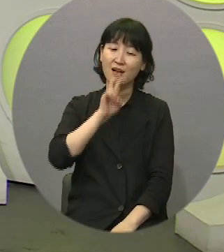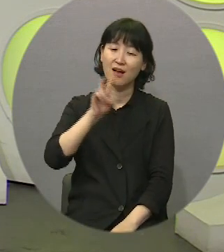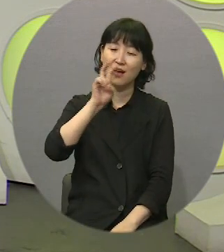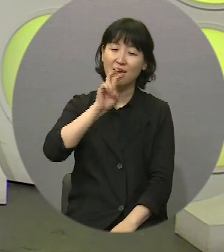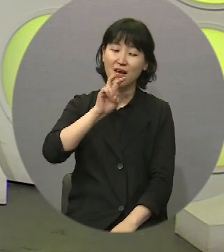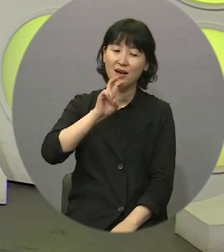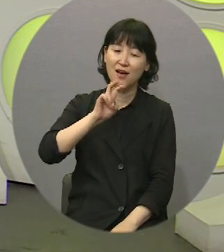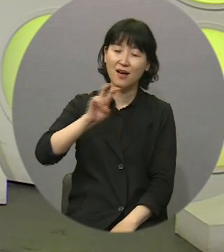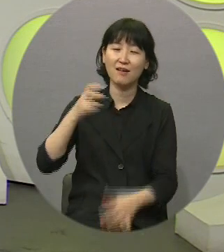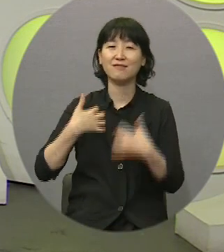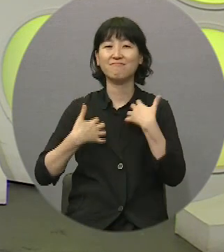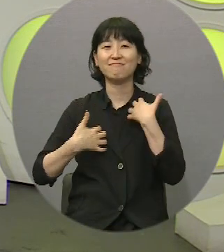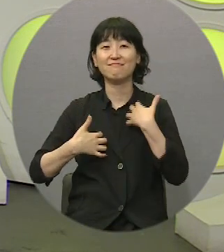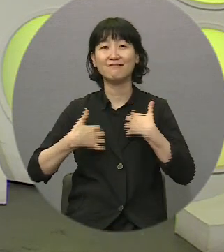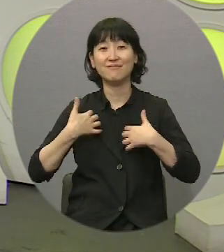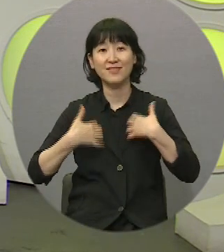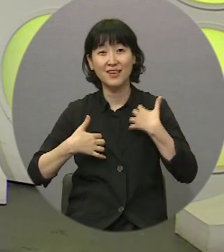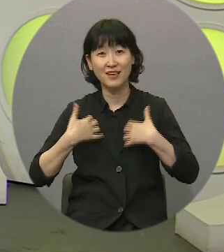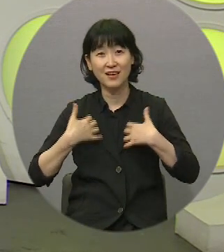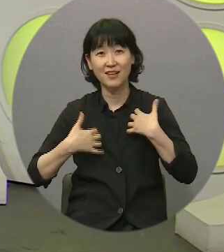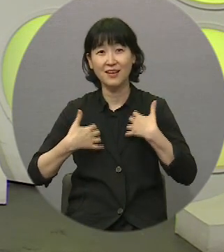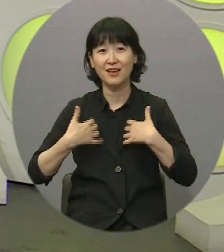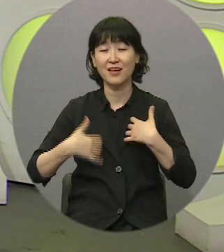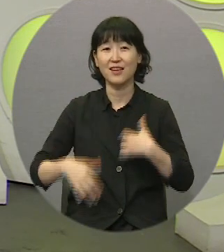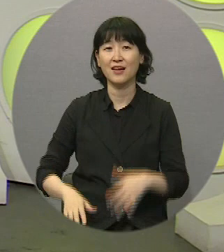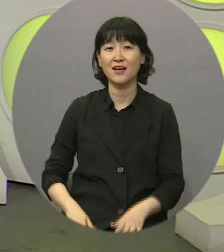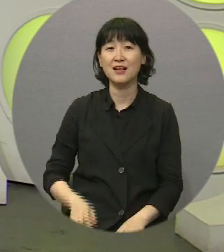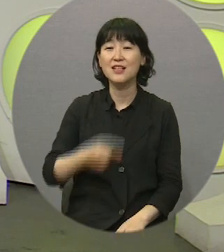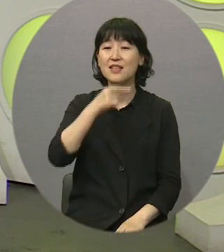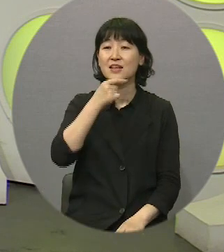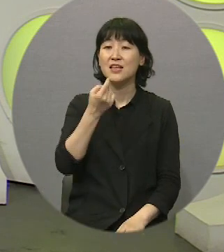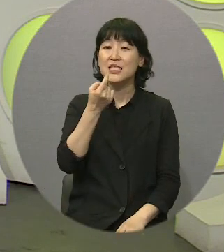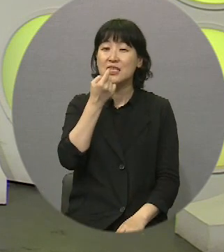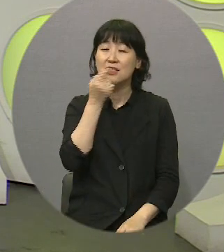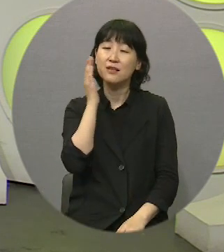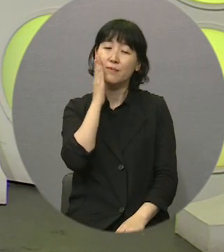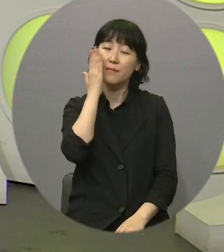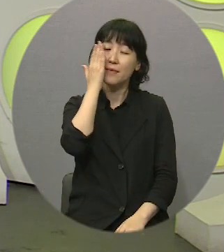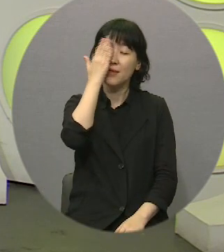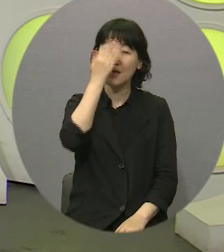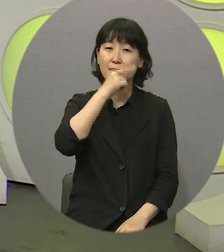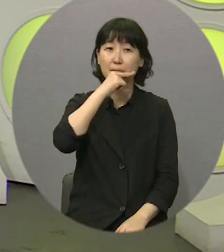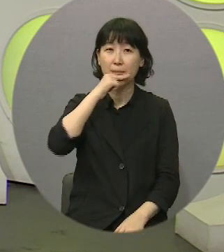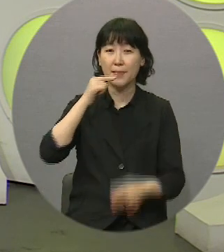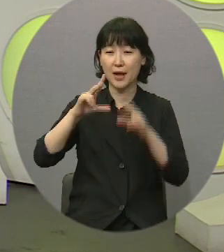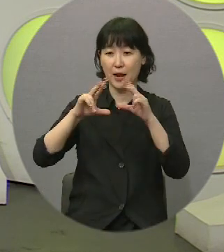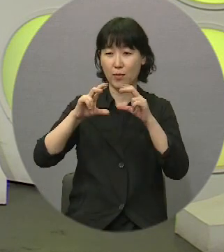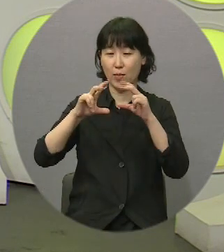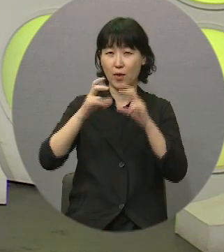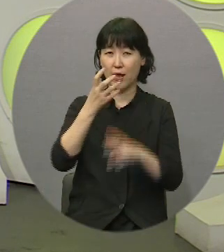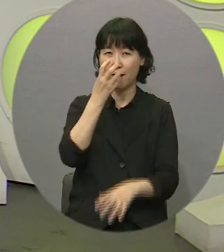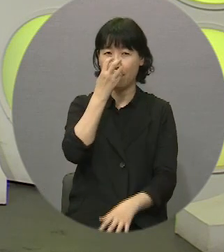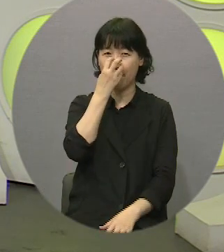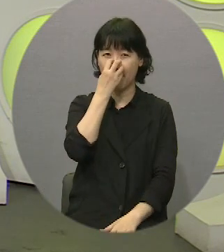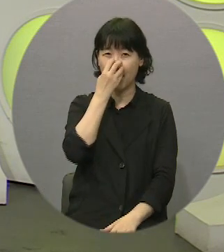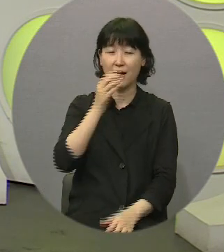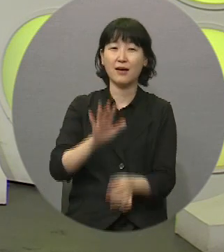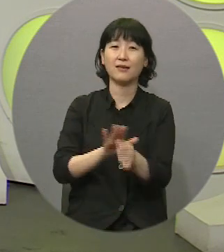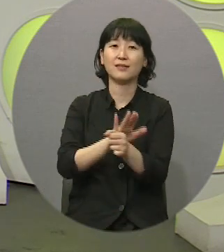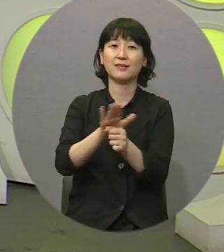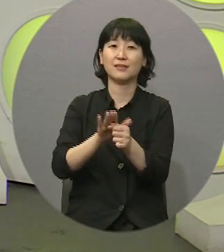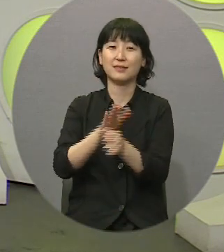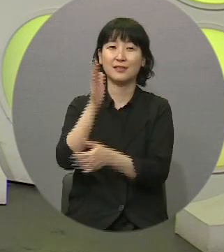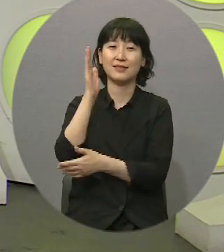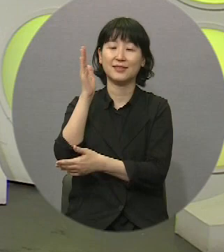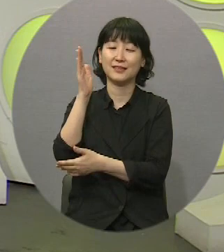노래하며 즐거웠지 흰 부츠에 빨간 코로 사랑 얘기